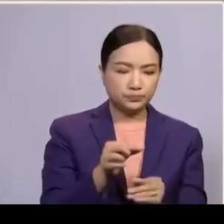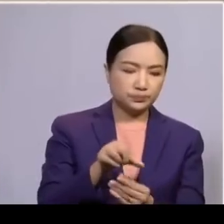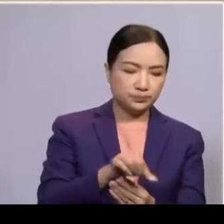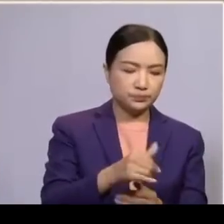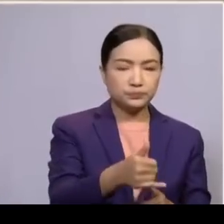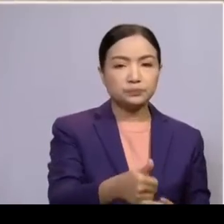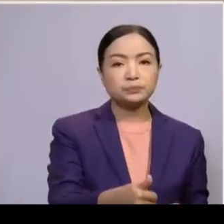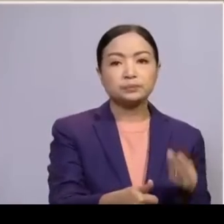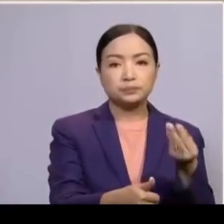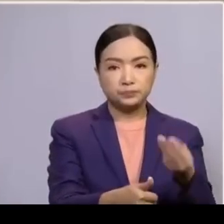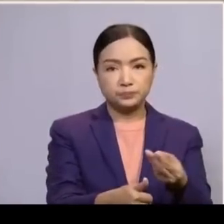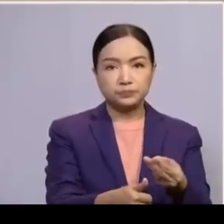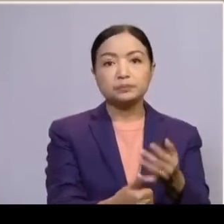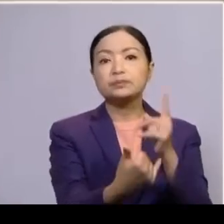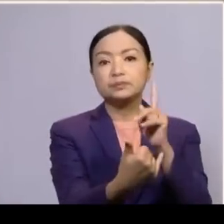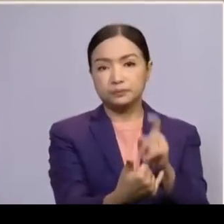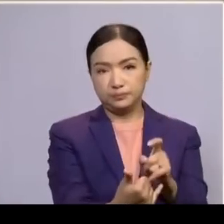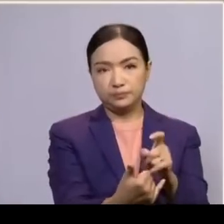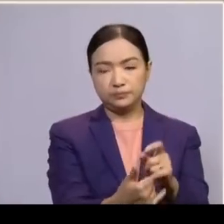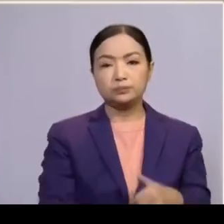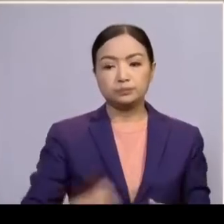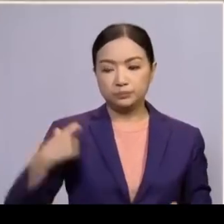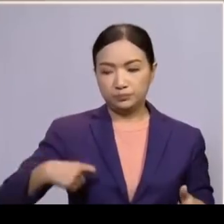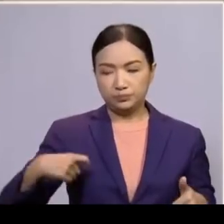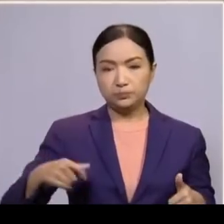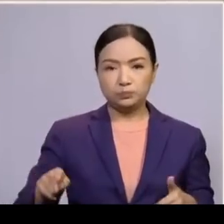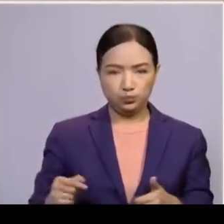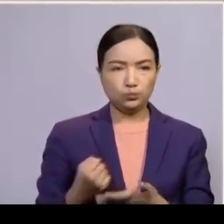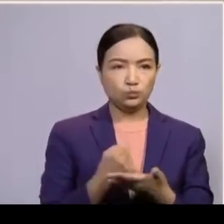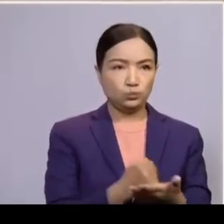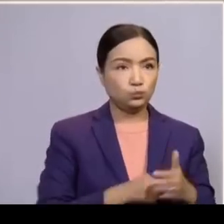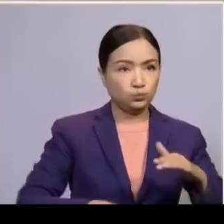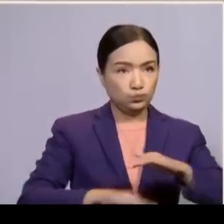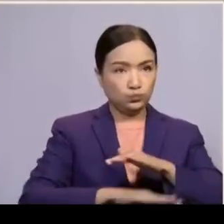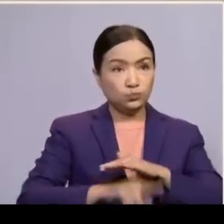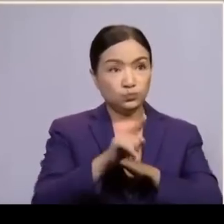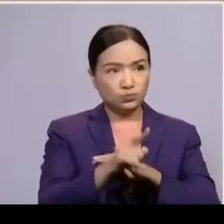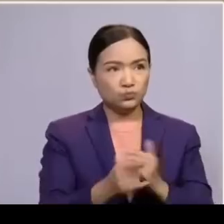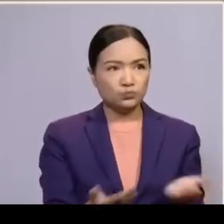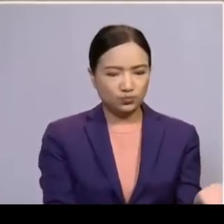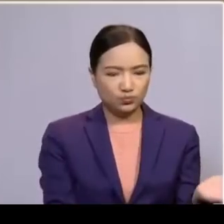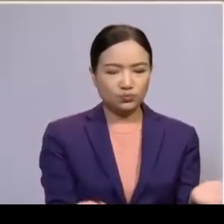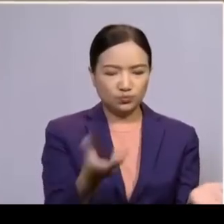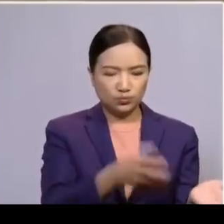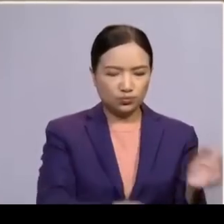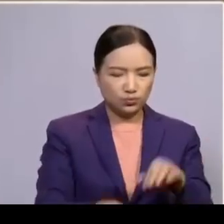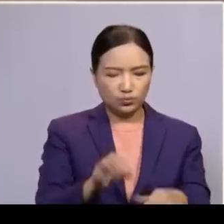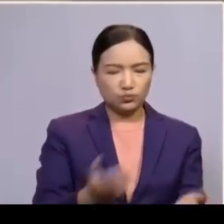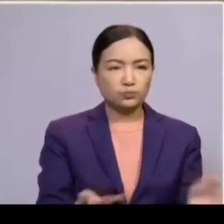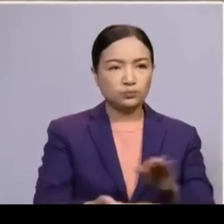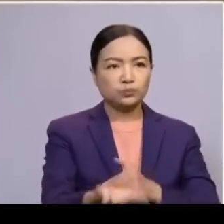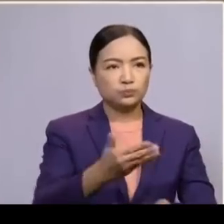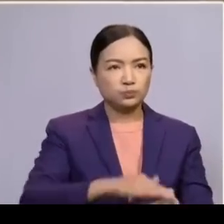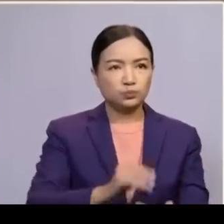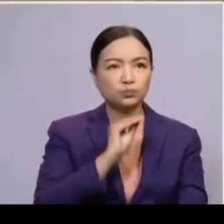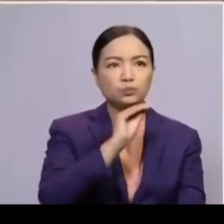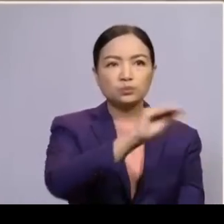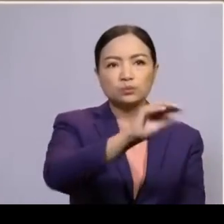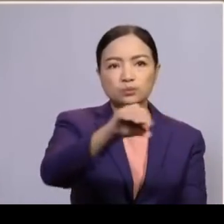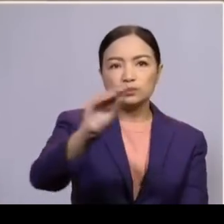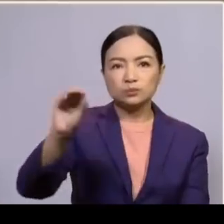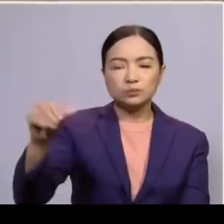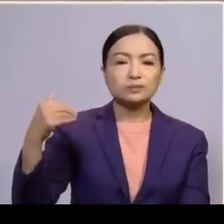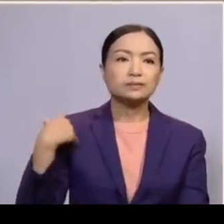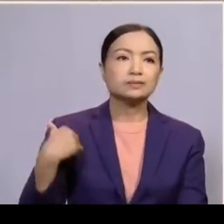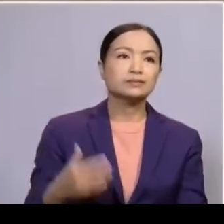กระเป๋าซึ่งถือว่าอันนี้เป็นการช่วยเพื่อการอำพรางหลักฐานทางคดีนะครับซึ่งพันตำรวจเอกบอกว่าตั้งแต่ออก